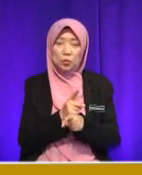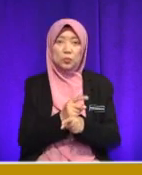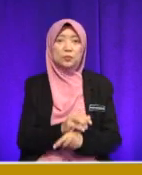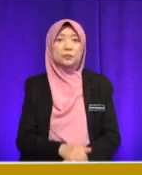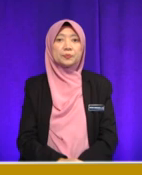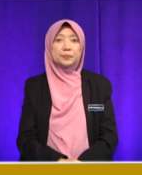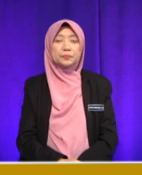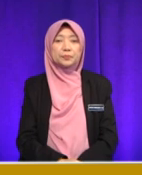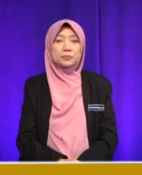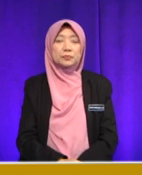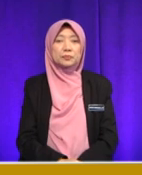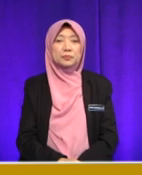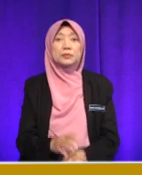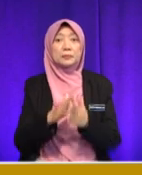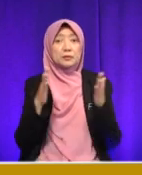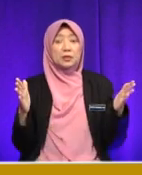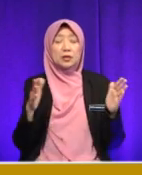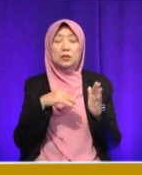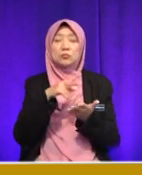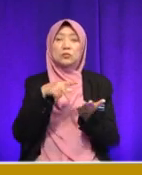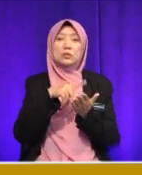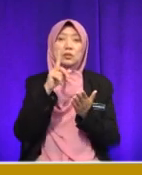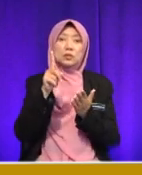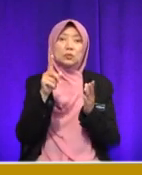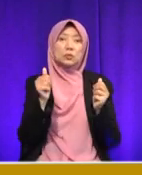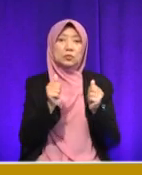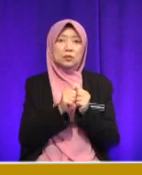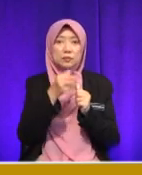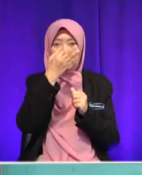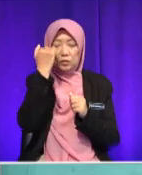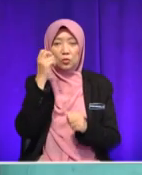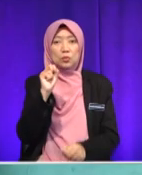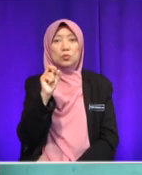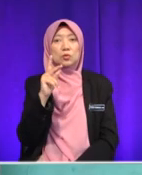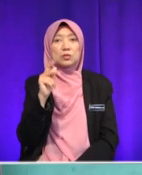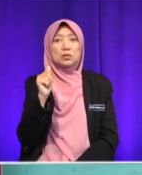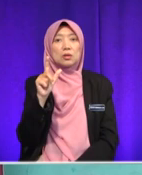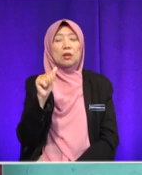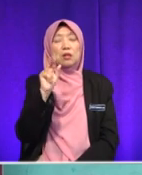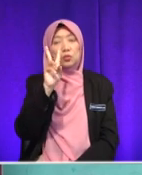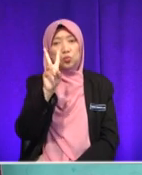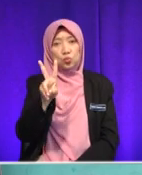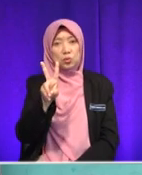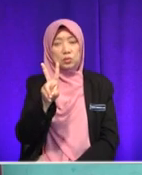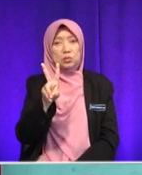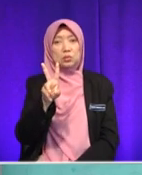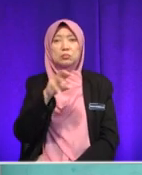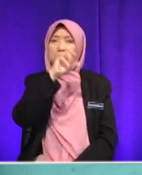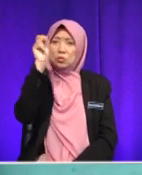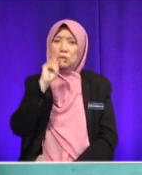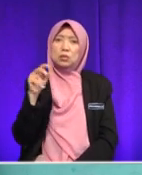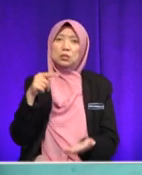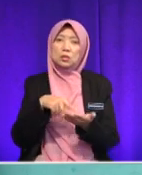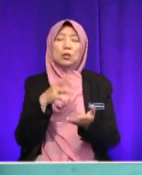S adalah pembesaran pada pusat 16 dengan faktor skala 2. Okay, sebenarnya soalan ini, walaupun kita ada